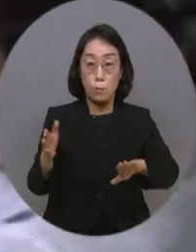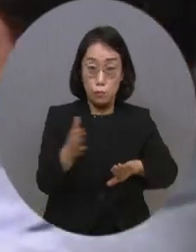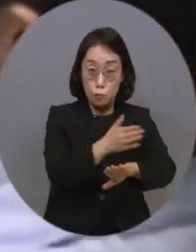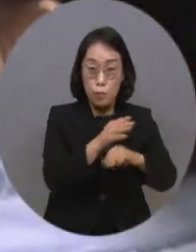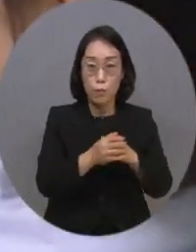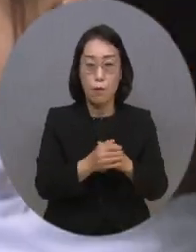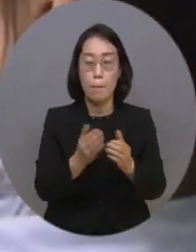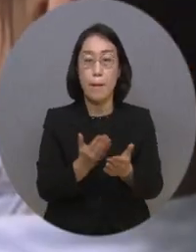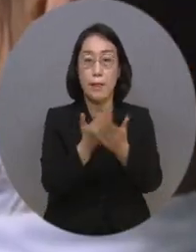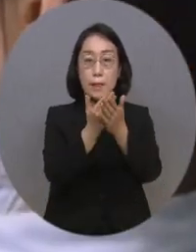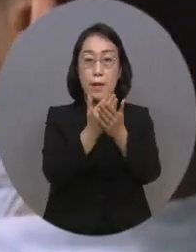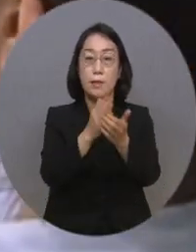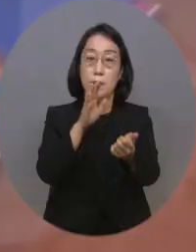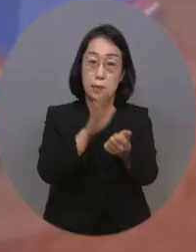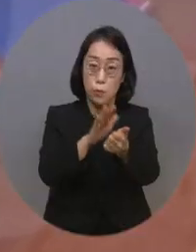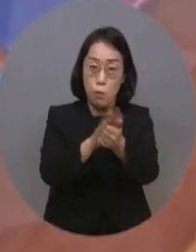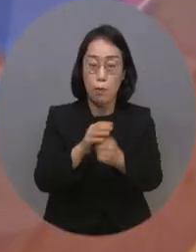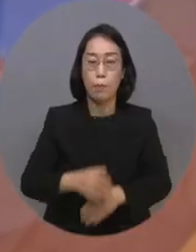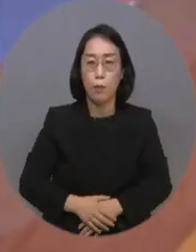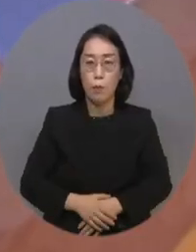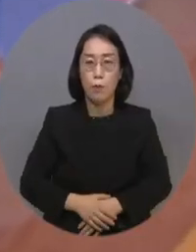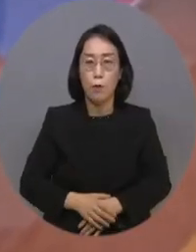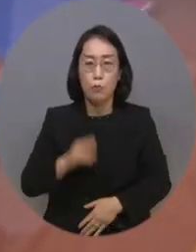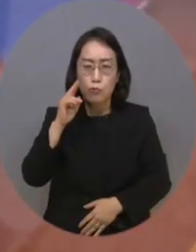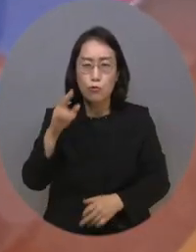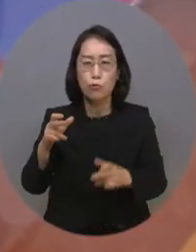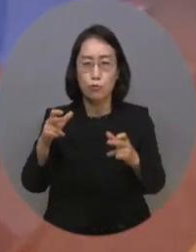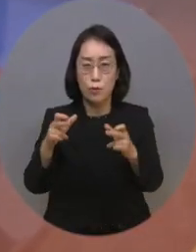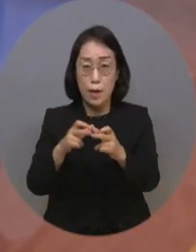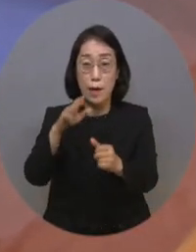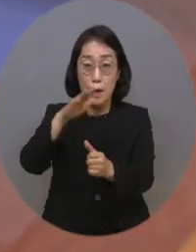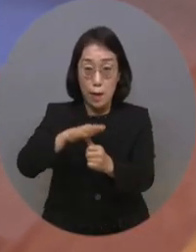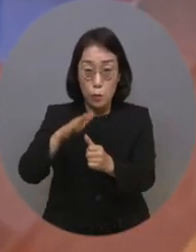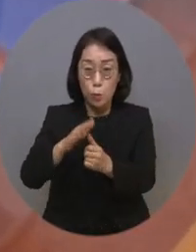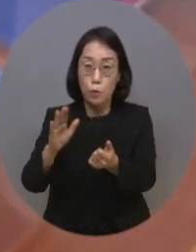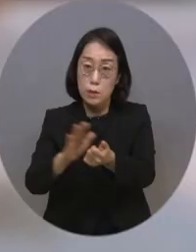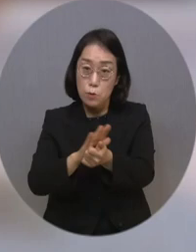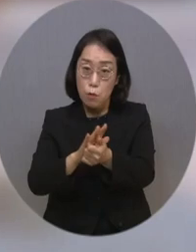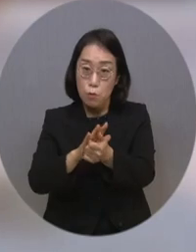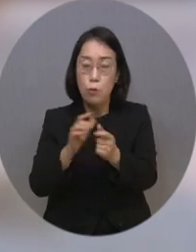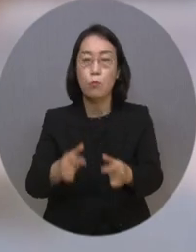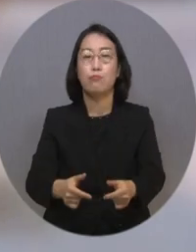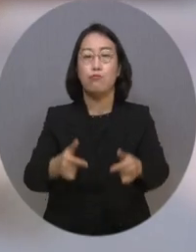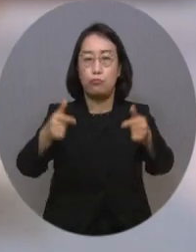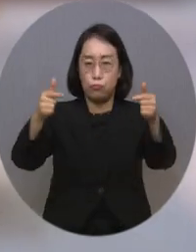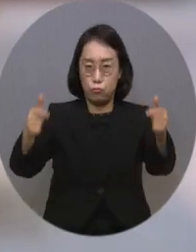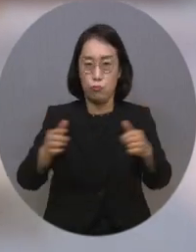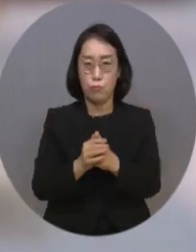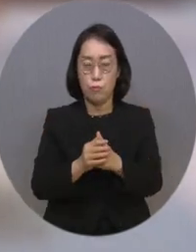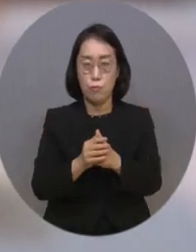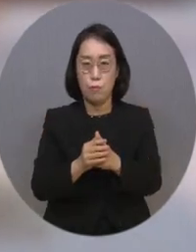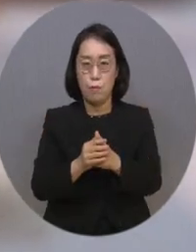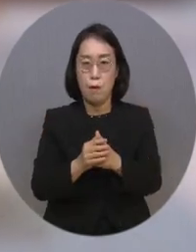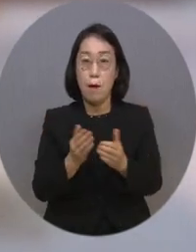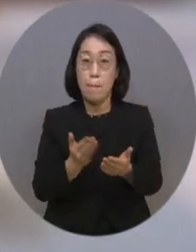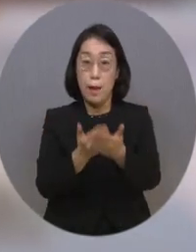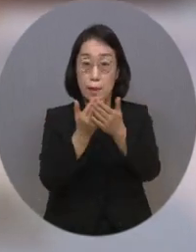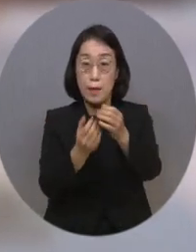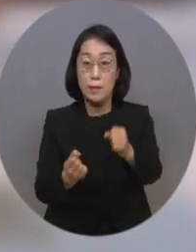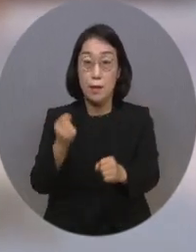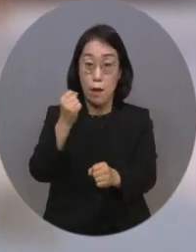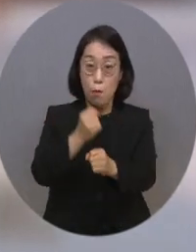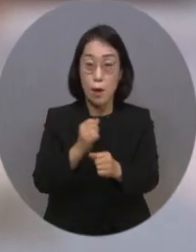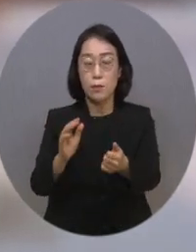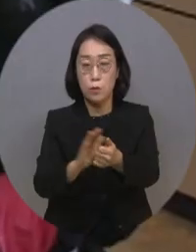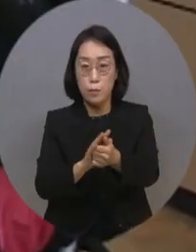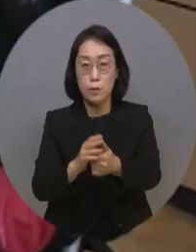발달재활 서비스와 중증 장애아동 돌봄 서비스 지원 규모가 늘어납니다 발달재활 서비스는 만 18세